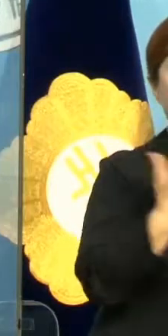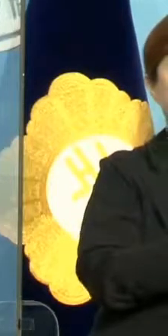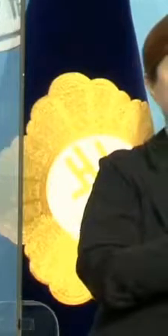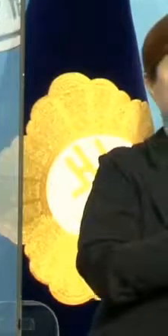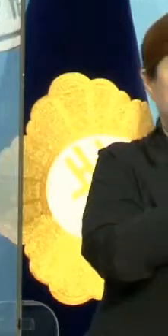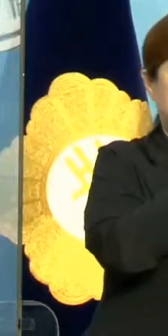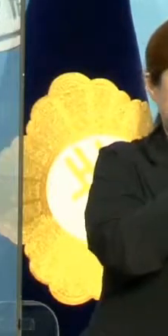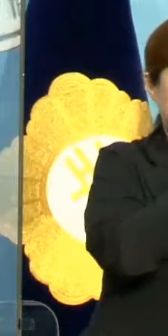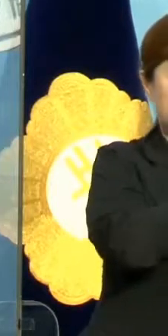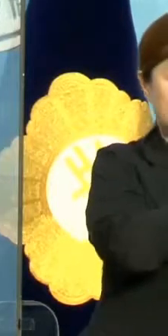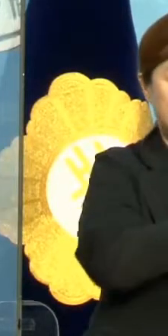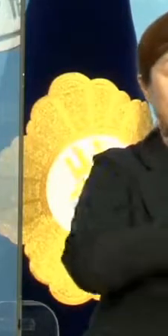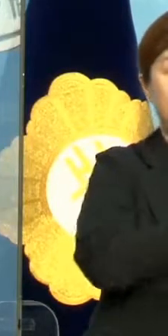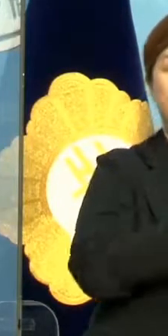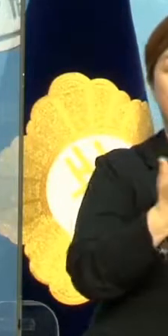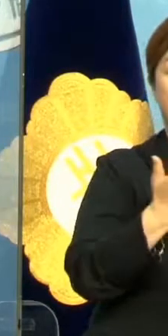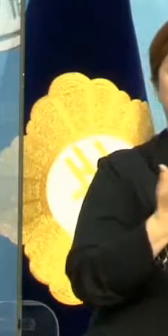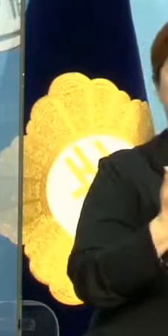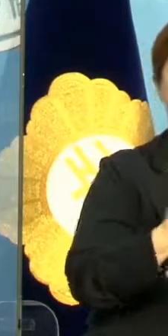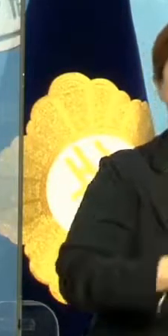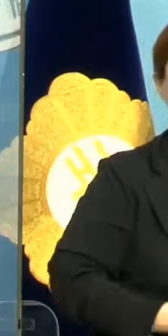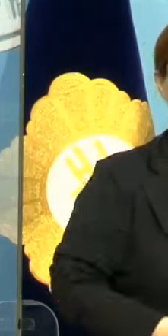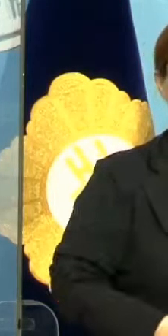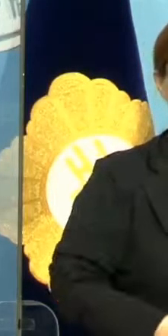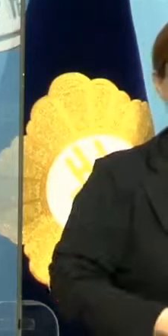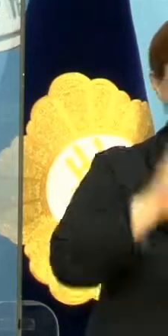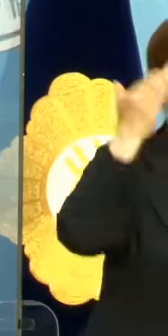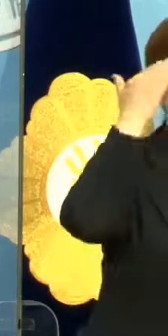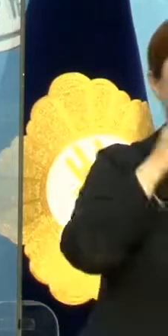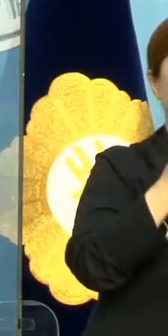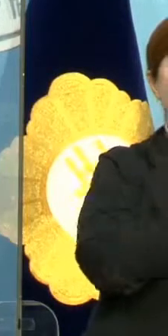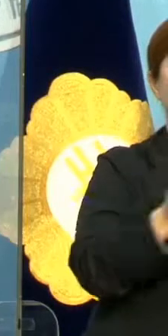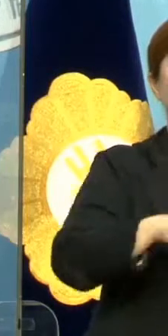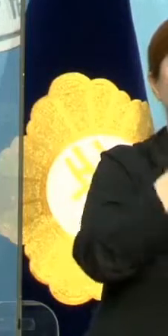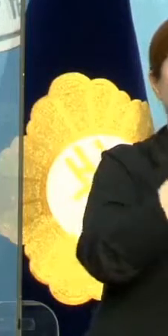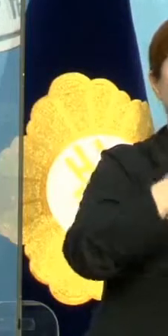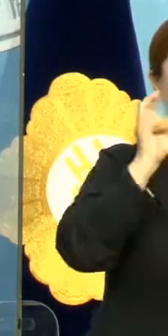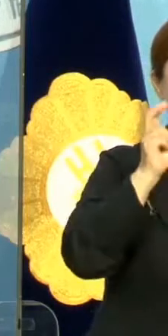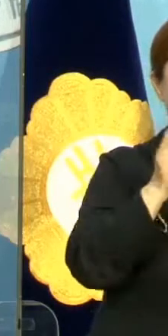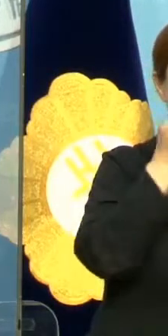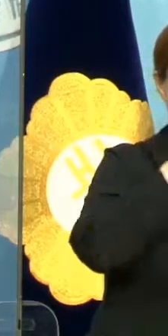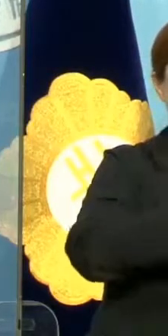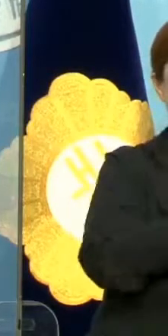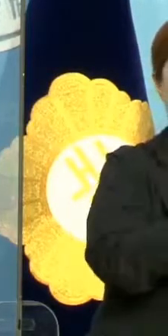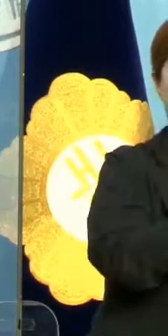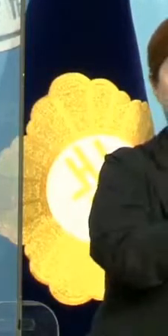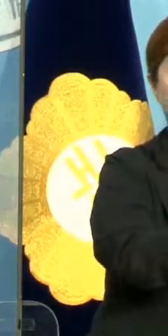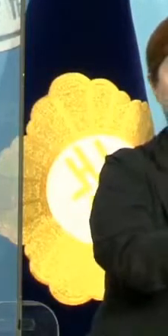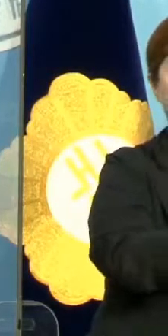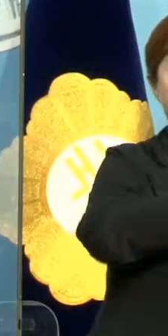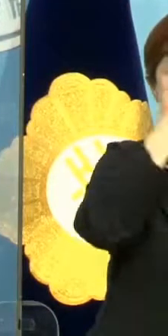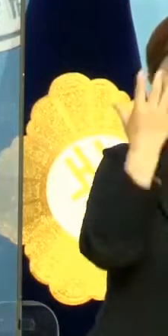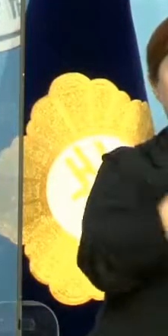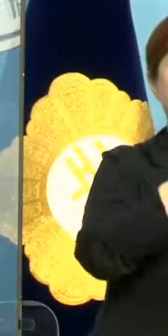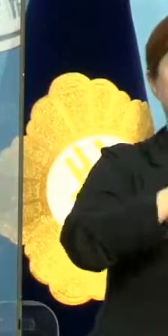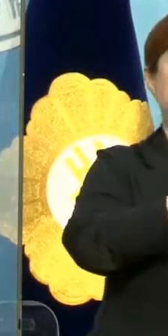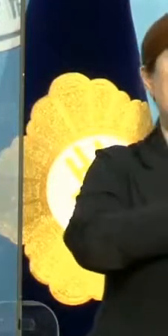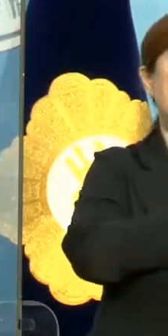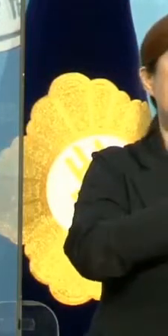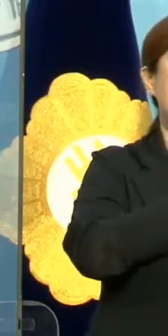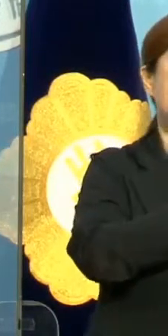서 있어야 합니다 이것은 대한민국의 모든 기억과 창업자 전체의 명예와